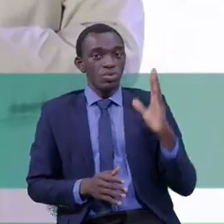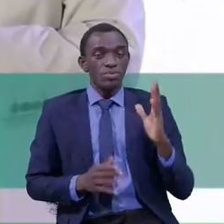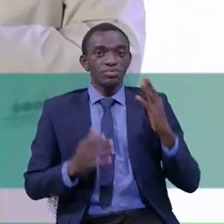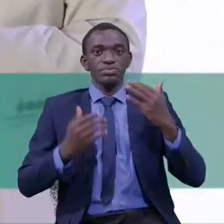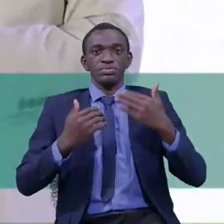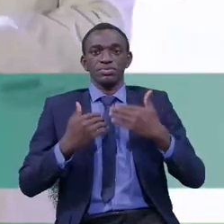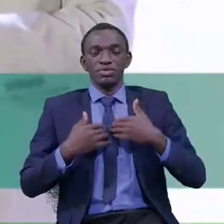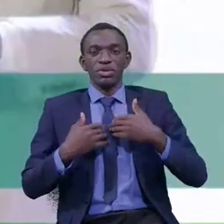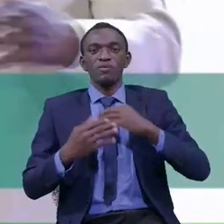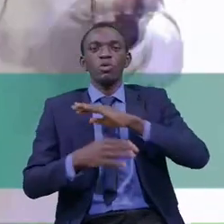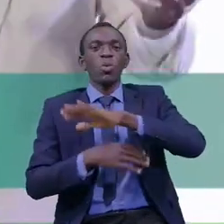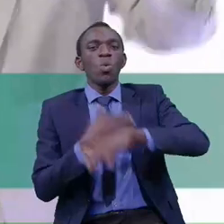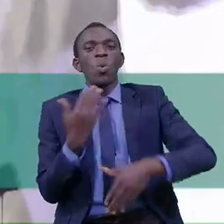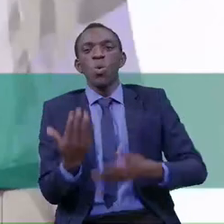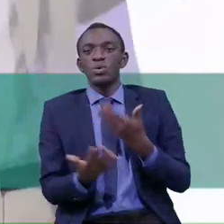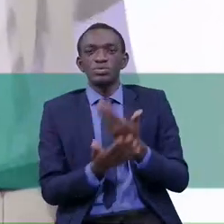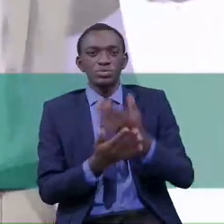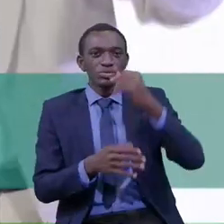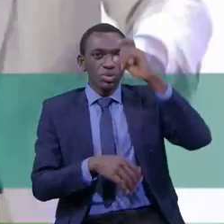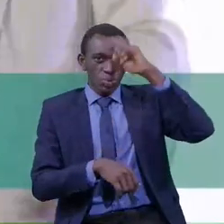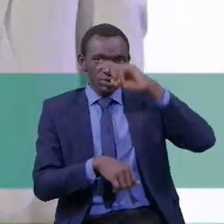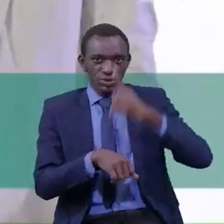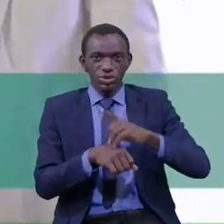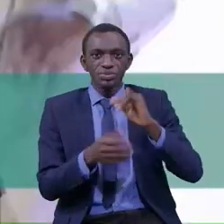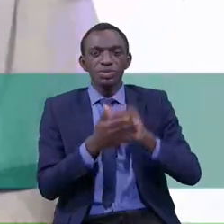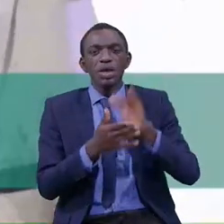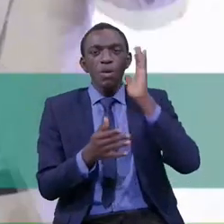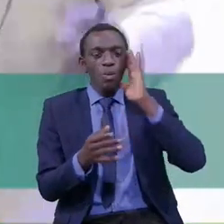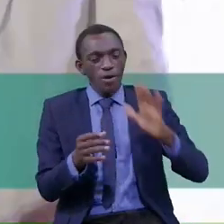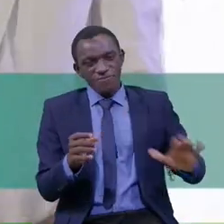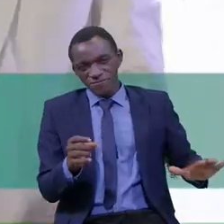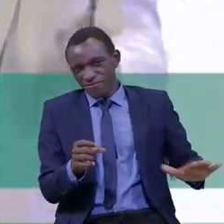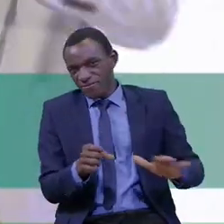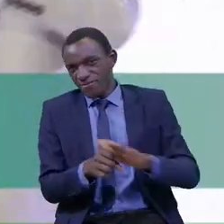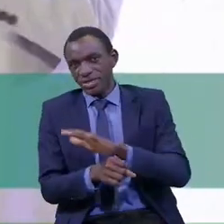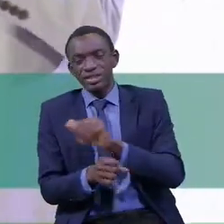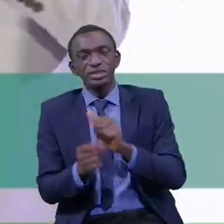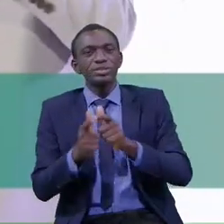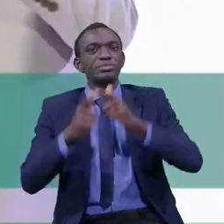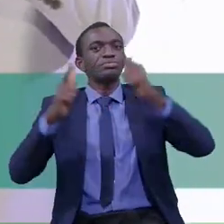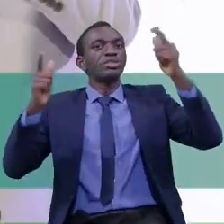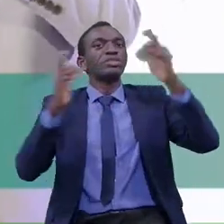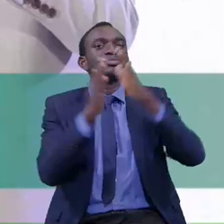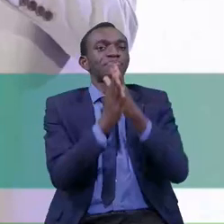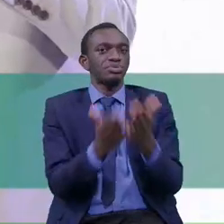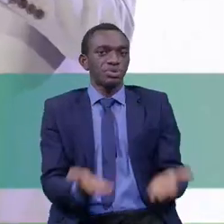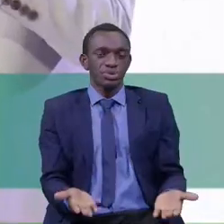Dieu a toute la sagesse pour remplir un grand, même